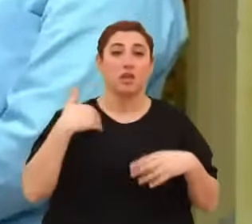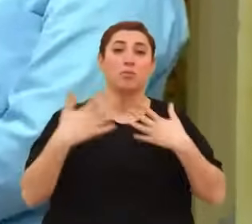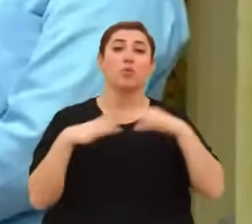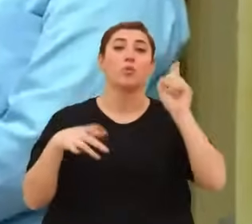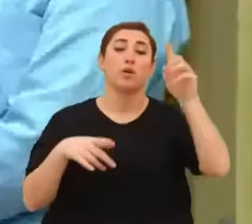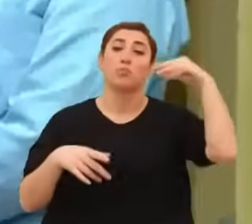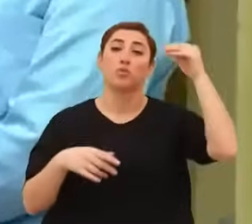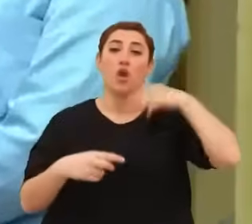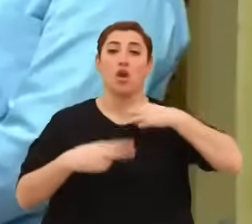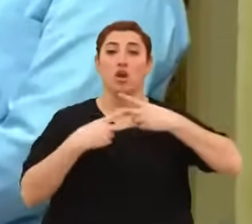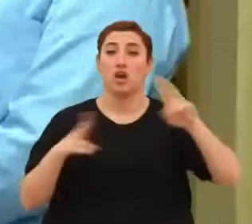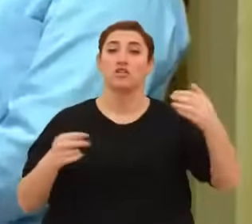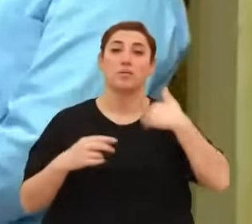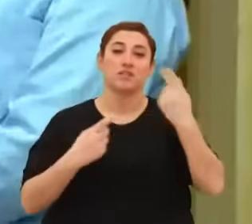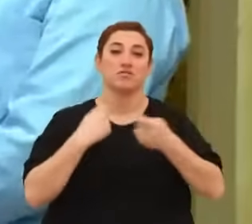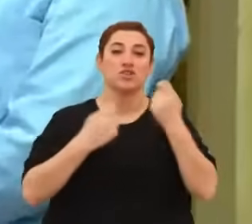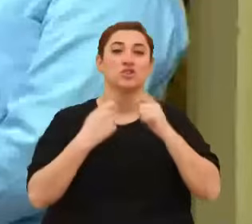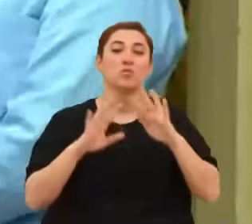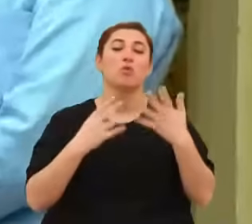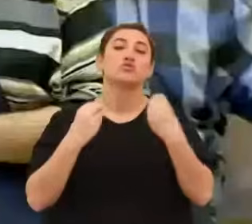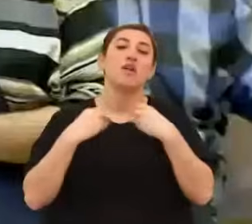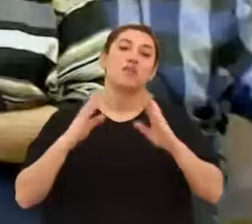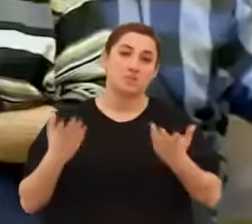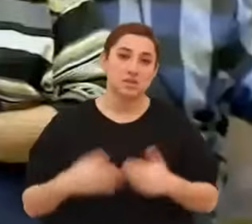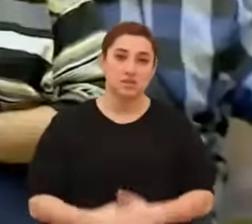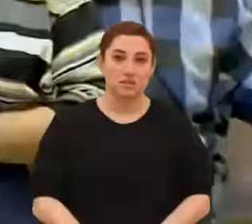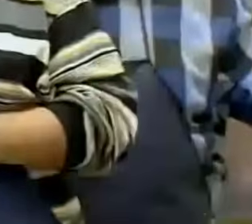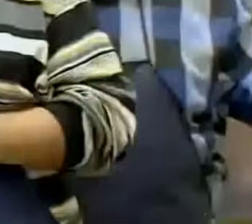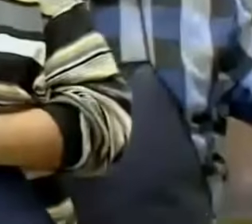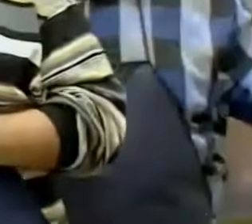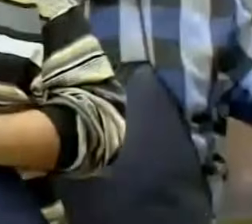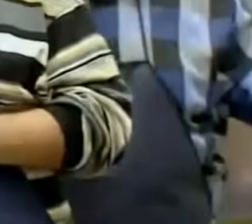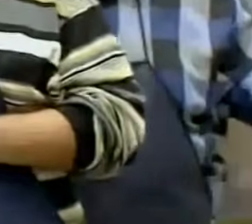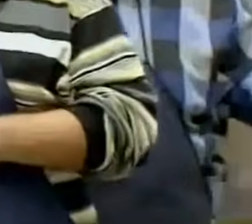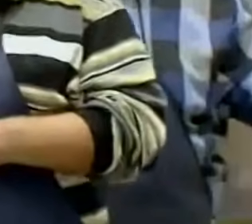büyük bir muhtarlık açıp benim işimi kıracak diye.